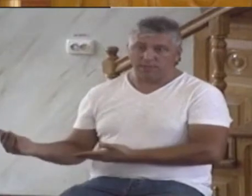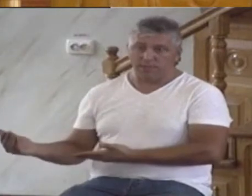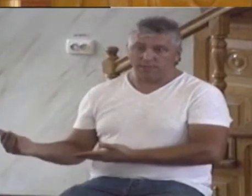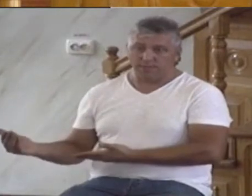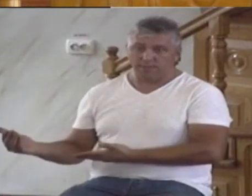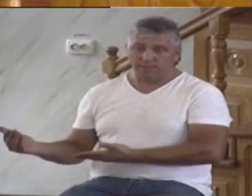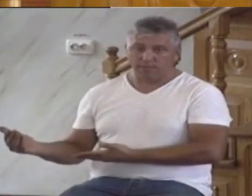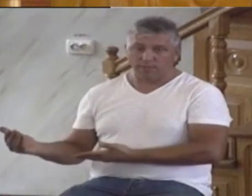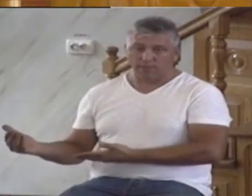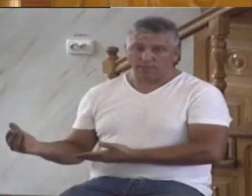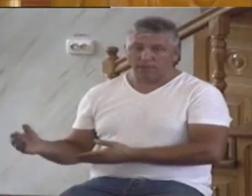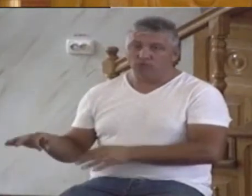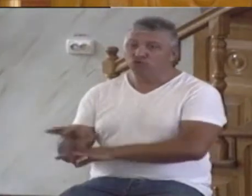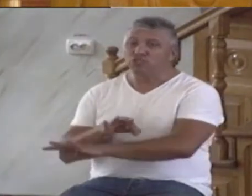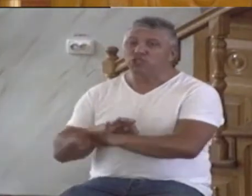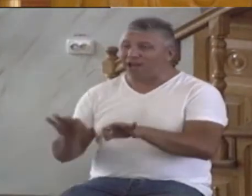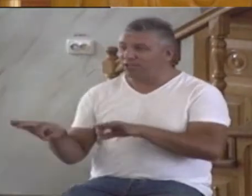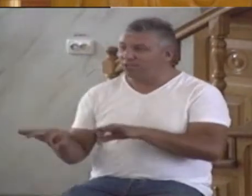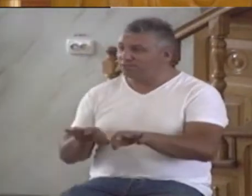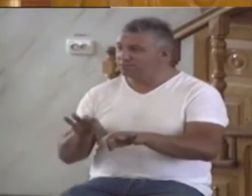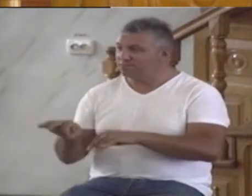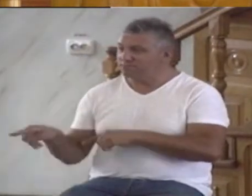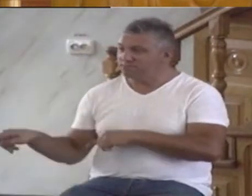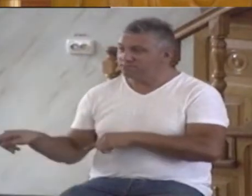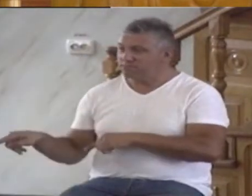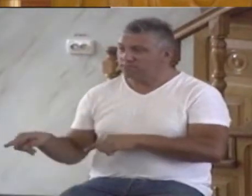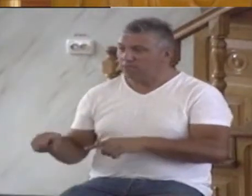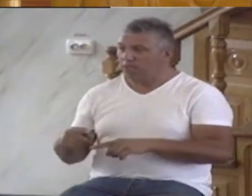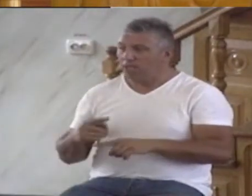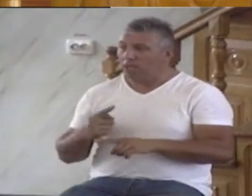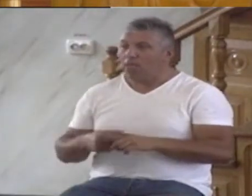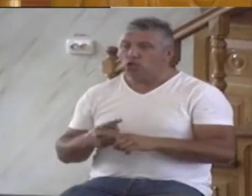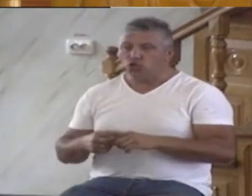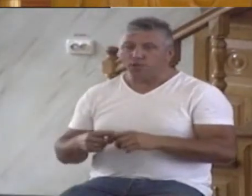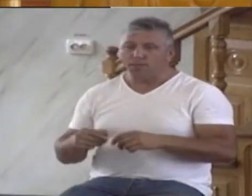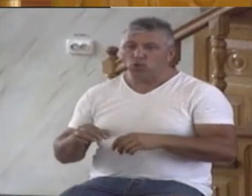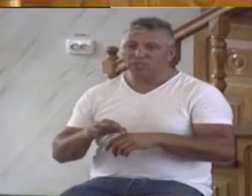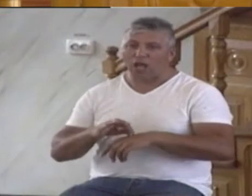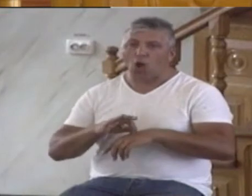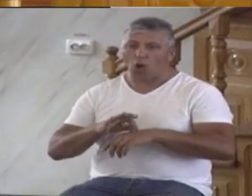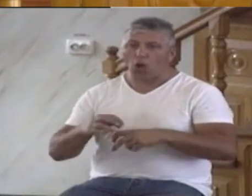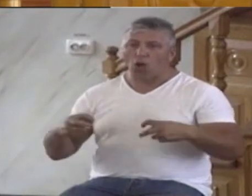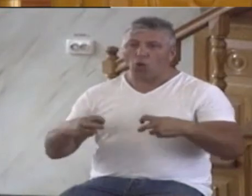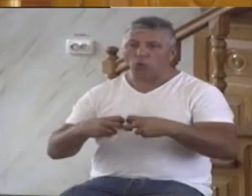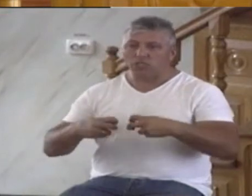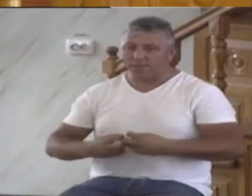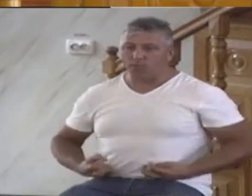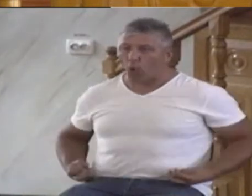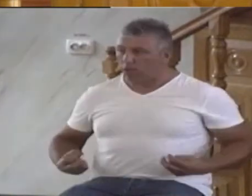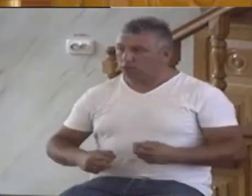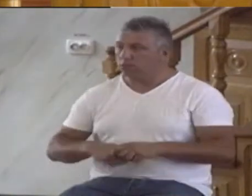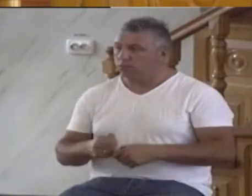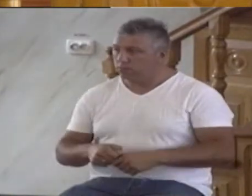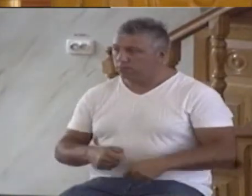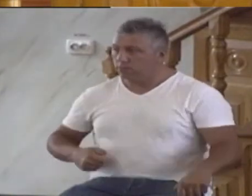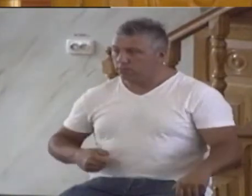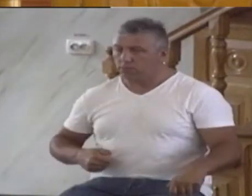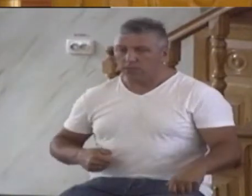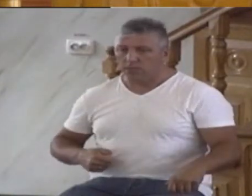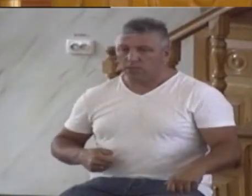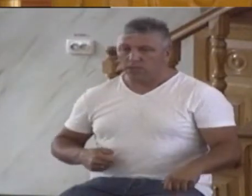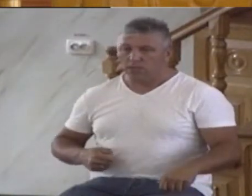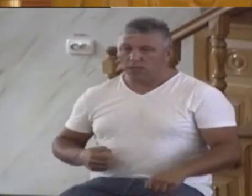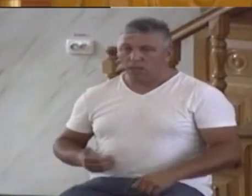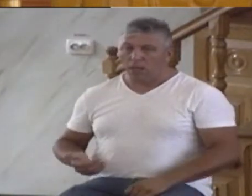дизайн. И еще пояс кожаный. Этот человек поистине